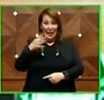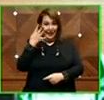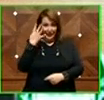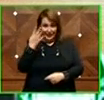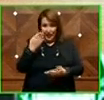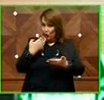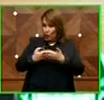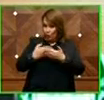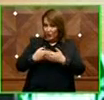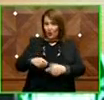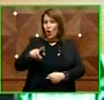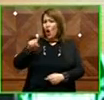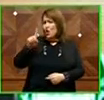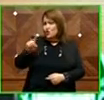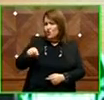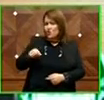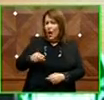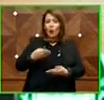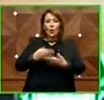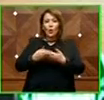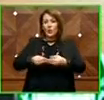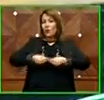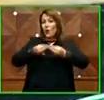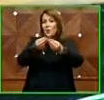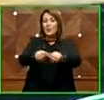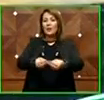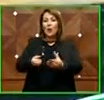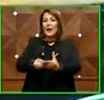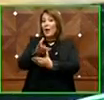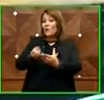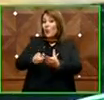كل موعد نأتيكم بما هو جديد. إذا